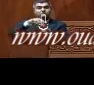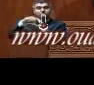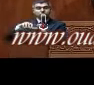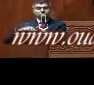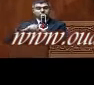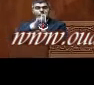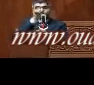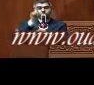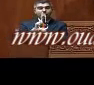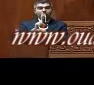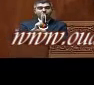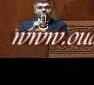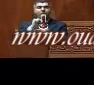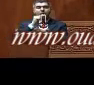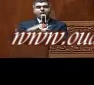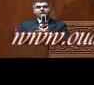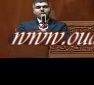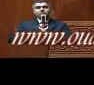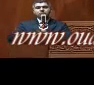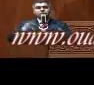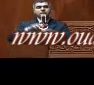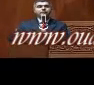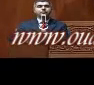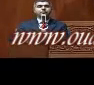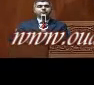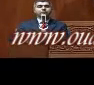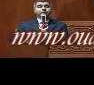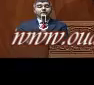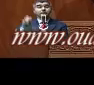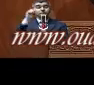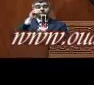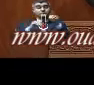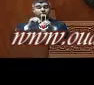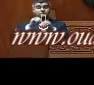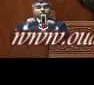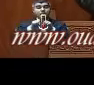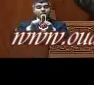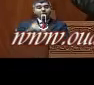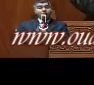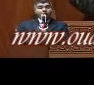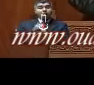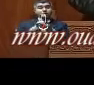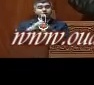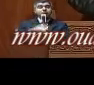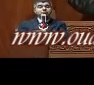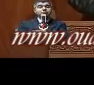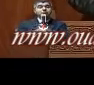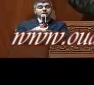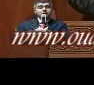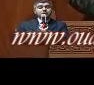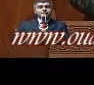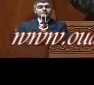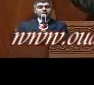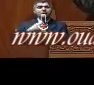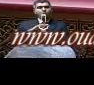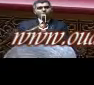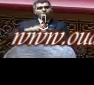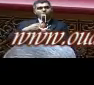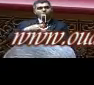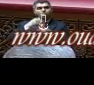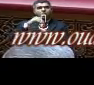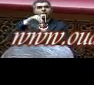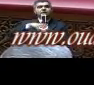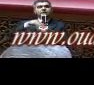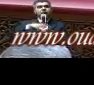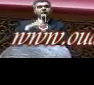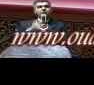وكذا إحداث 400 نقطة ماء. أما فيما يخص تعزيز التماسك الاجتماعي ومحاربة الفقر، فقد تم كما تعلمون إحداث صندوق